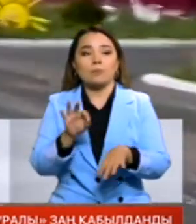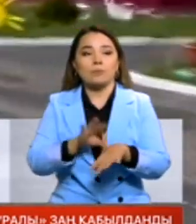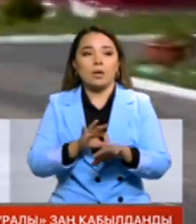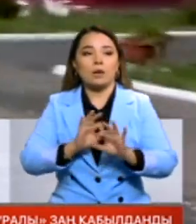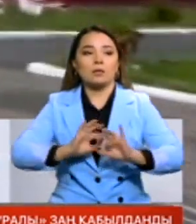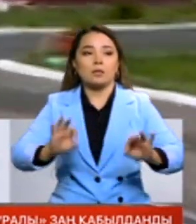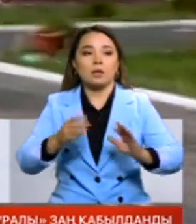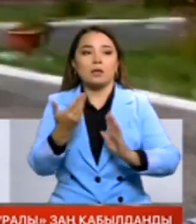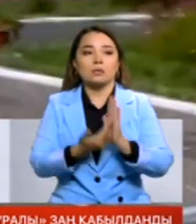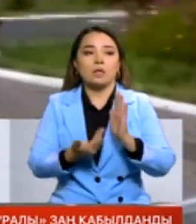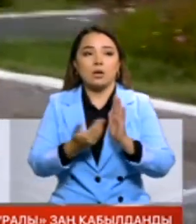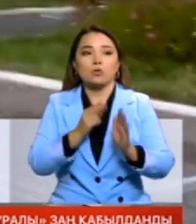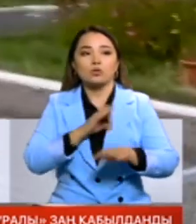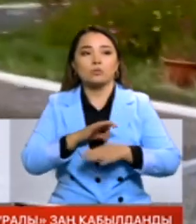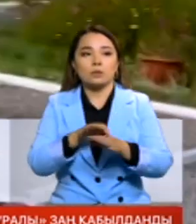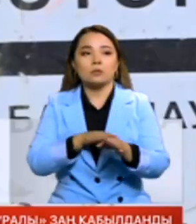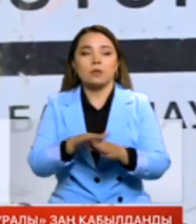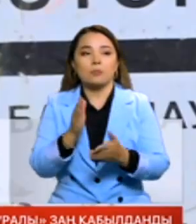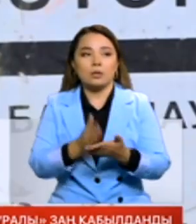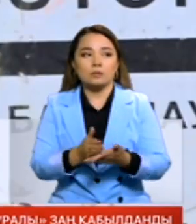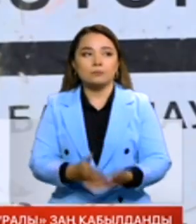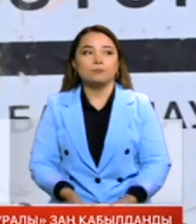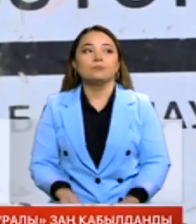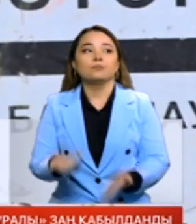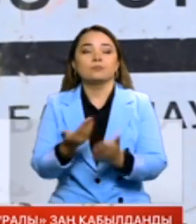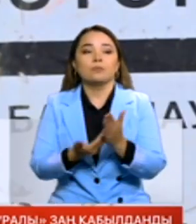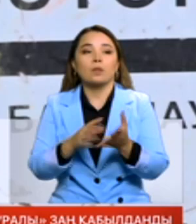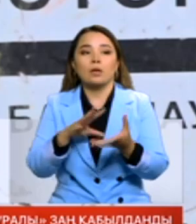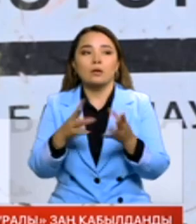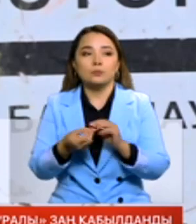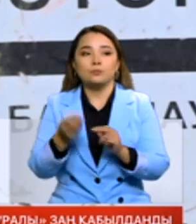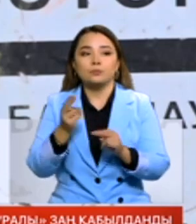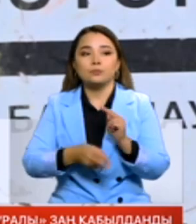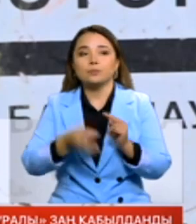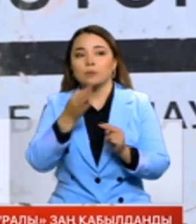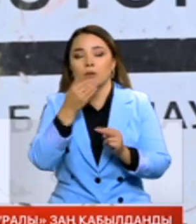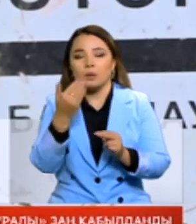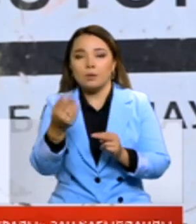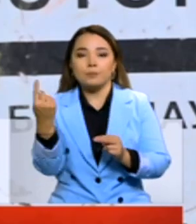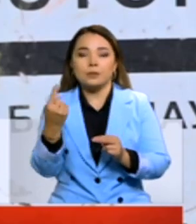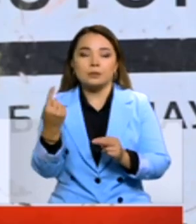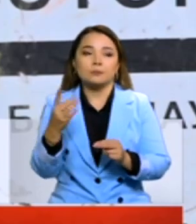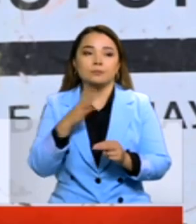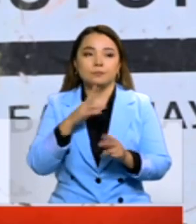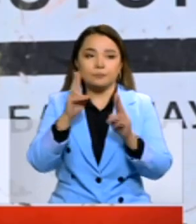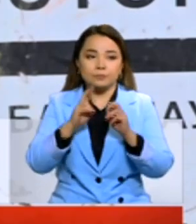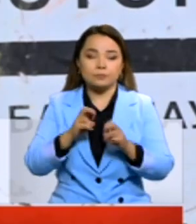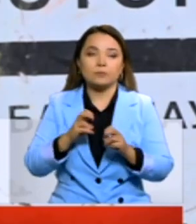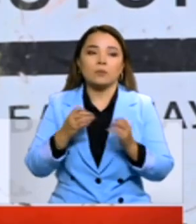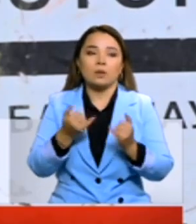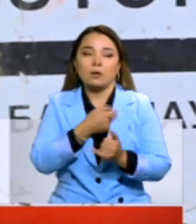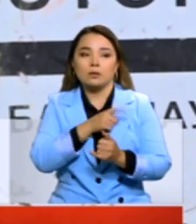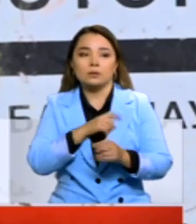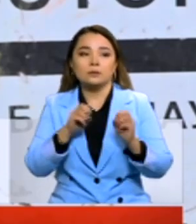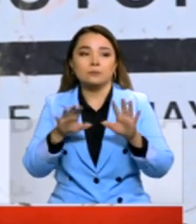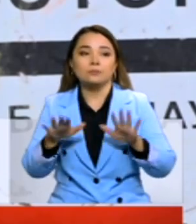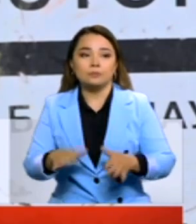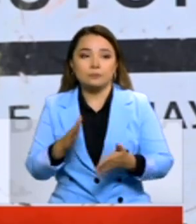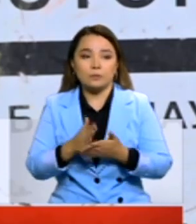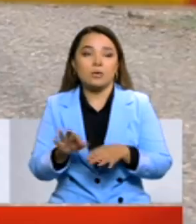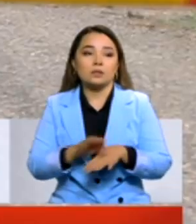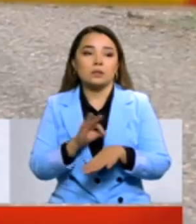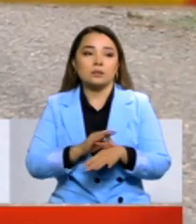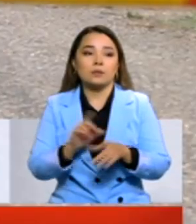түсіндіру жұмыстары жүргізіліп жатыр. Сараптама нәтижелері шыққанша дейін енді ол больницада болады ғой, ауруханада. Енді